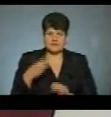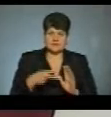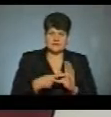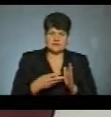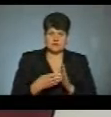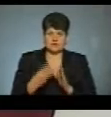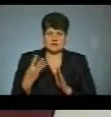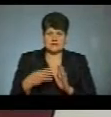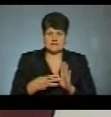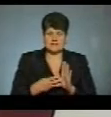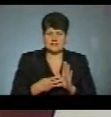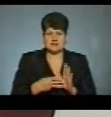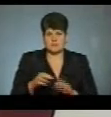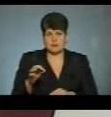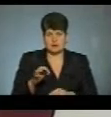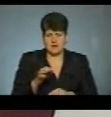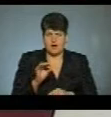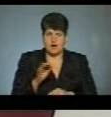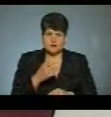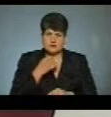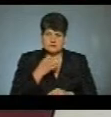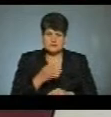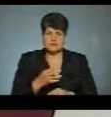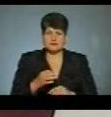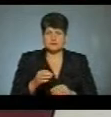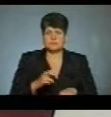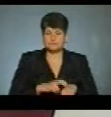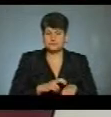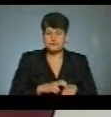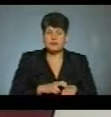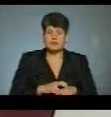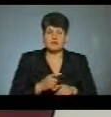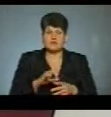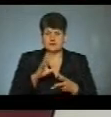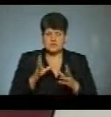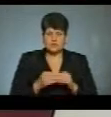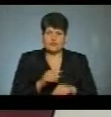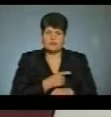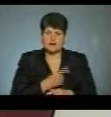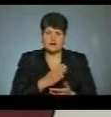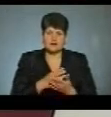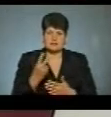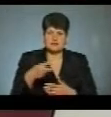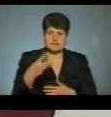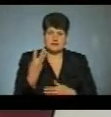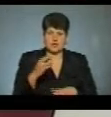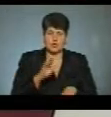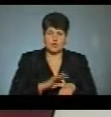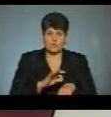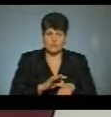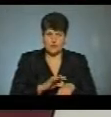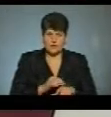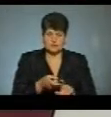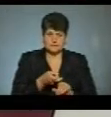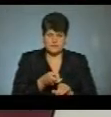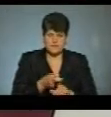до 38 градусів, розповіла керівниця лікарні. За словами Стефанії Підгірної, в лікарні перебуває 23 хворих на коронавірусну інфекцію,